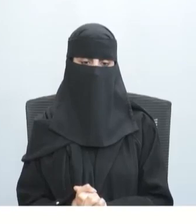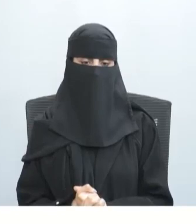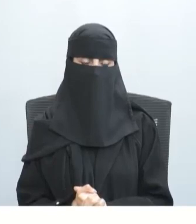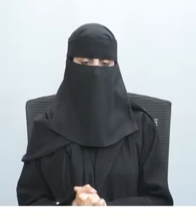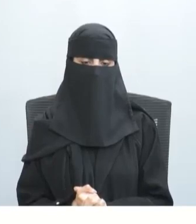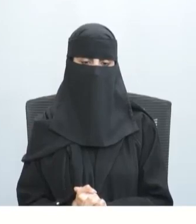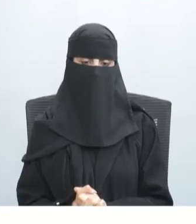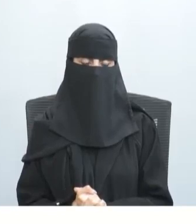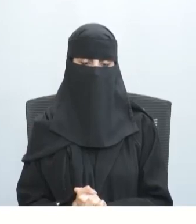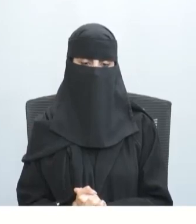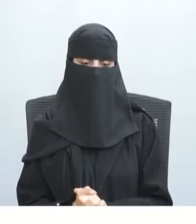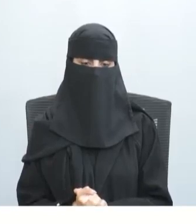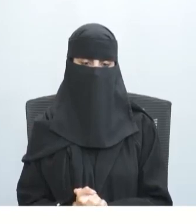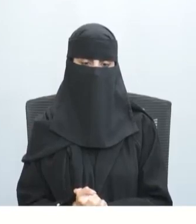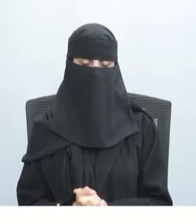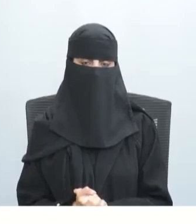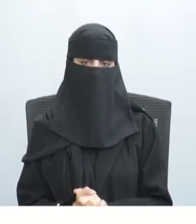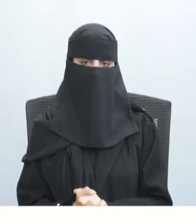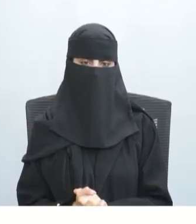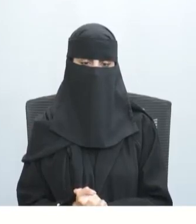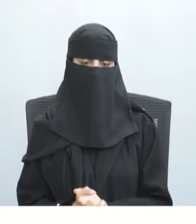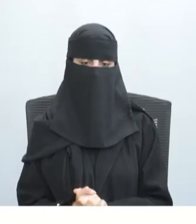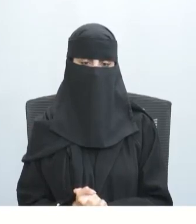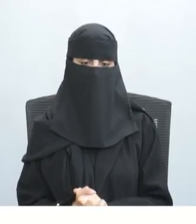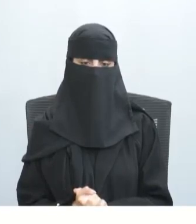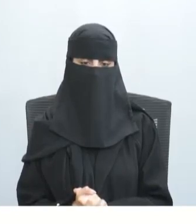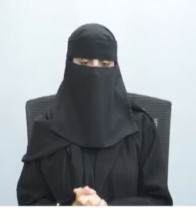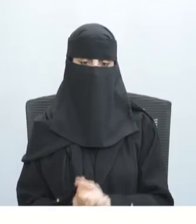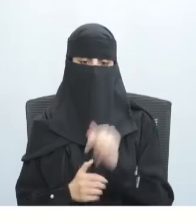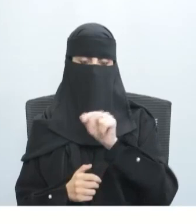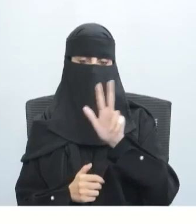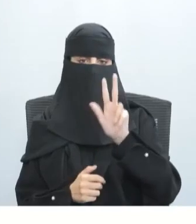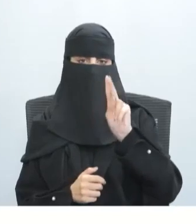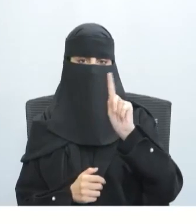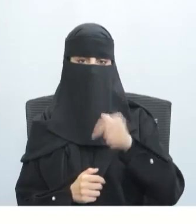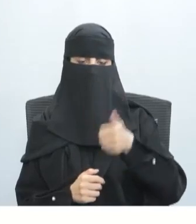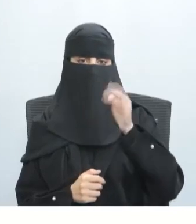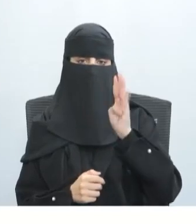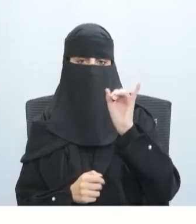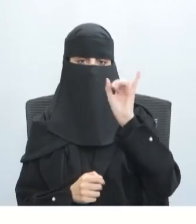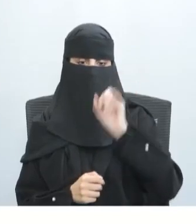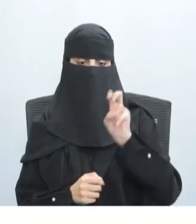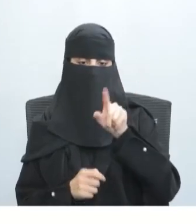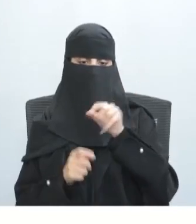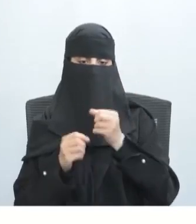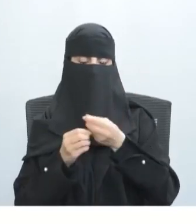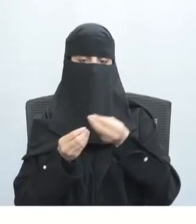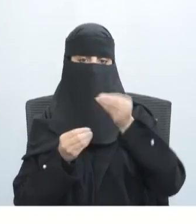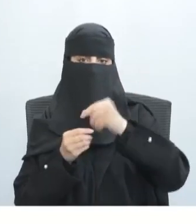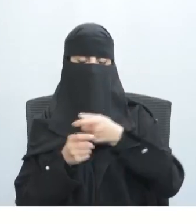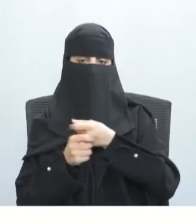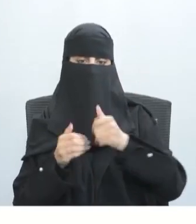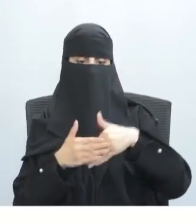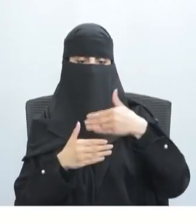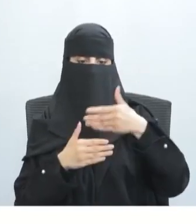كل من المبلغ الاصلي والعائد المكتسب سابقا وتسمح التراكميه بارتفاع